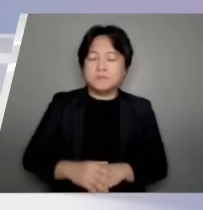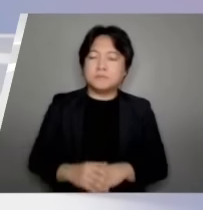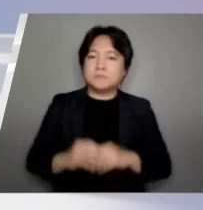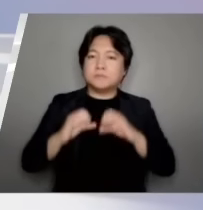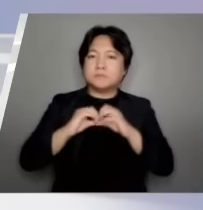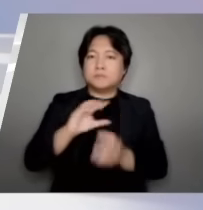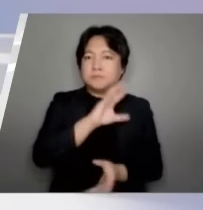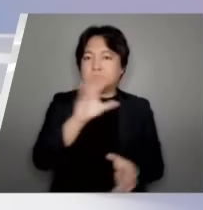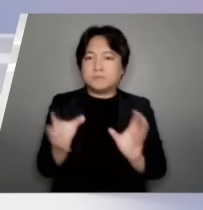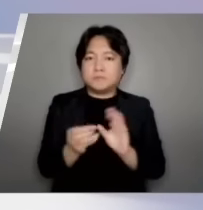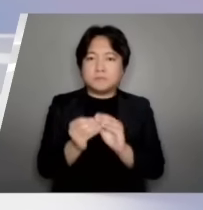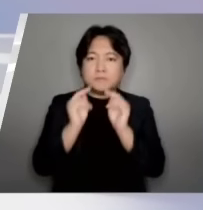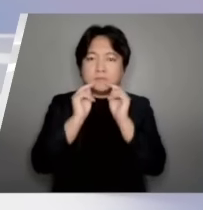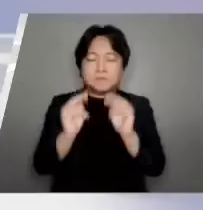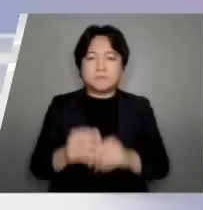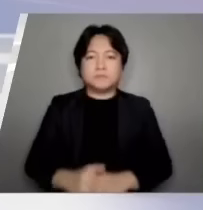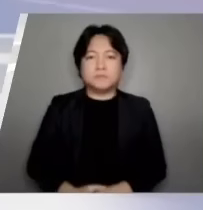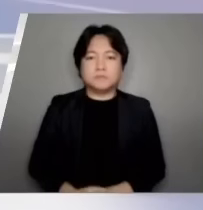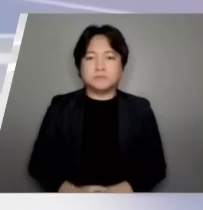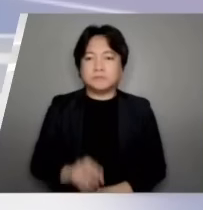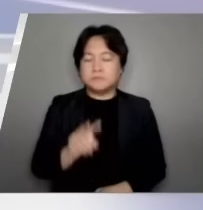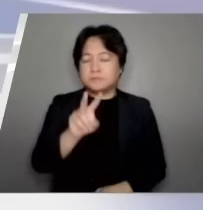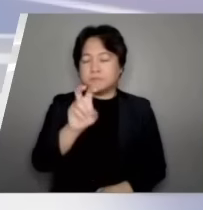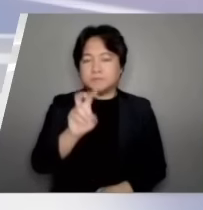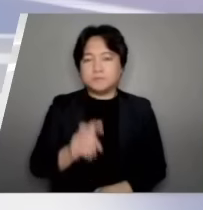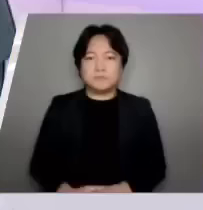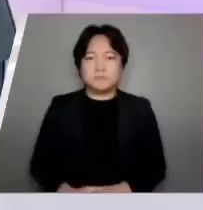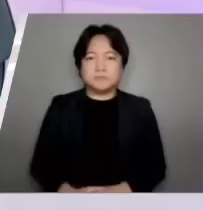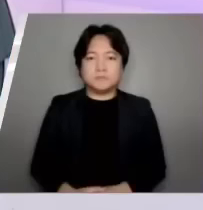News, Katrina Son, ang inyong saksi.